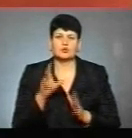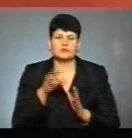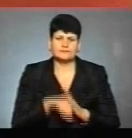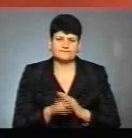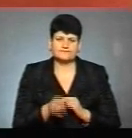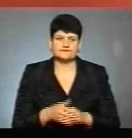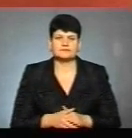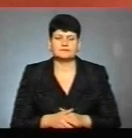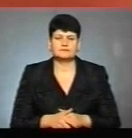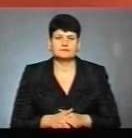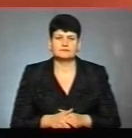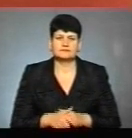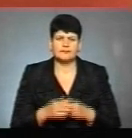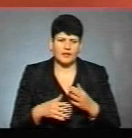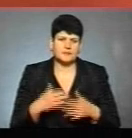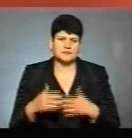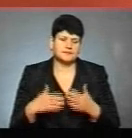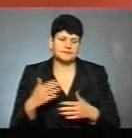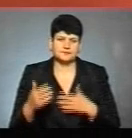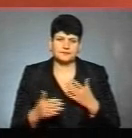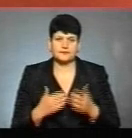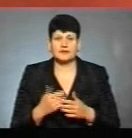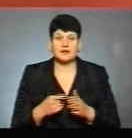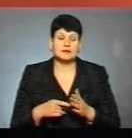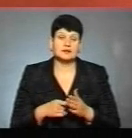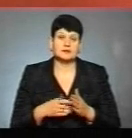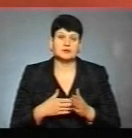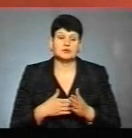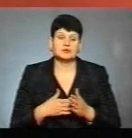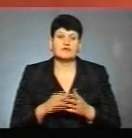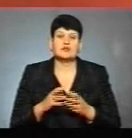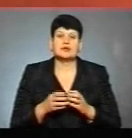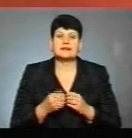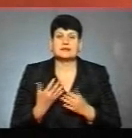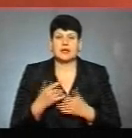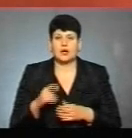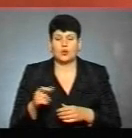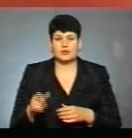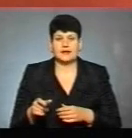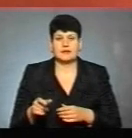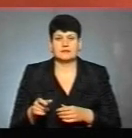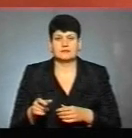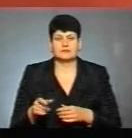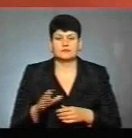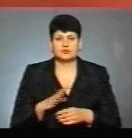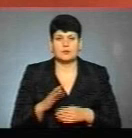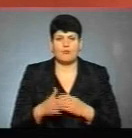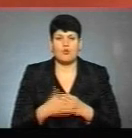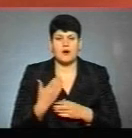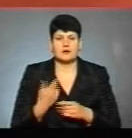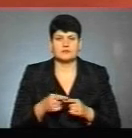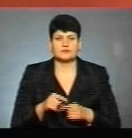тоді пішло і поїхало, і так воно дійшло. Скільки в результаті людей понесли, скажімо так,